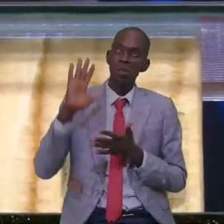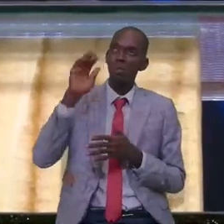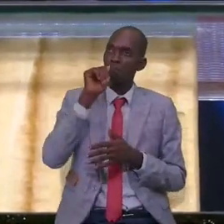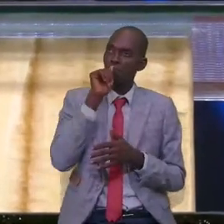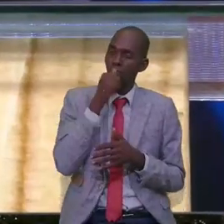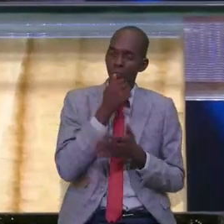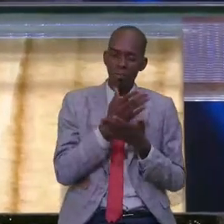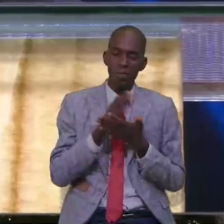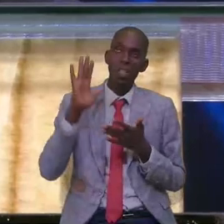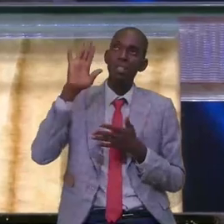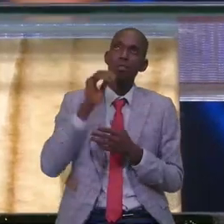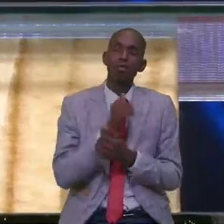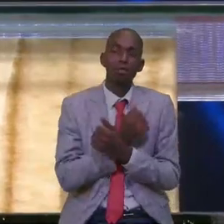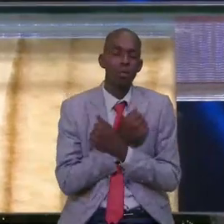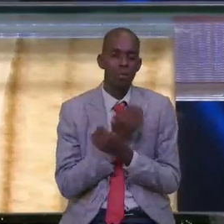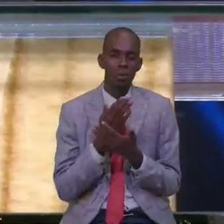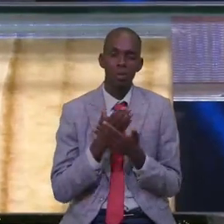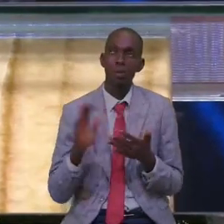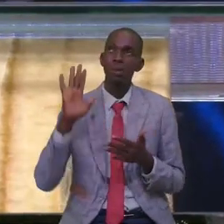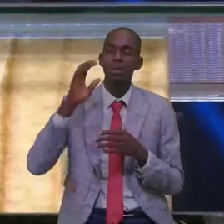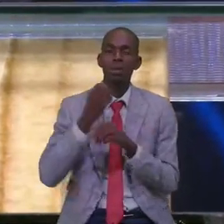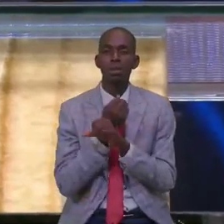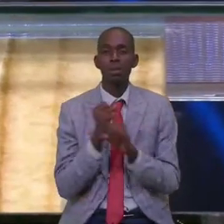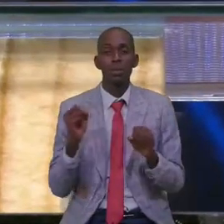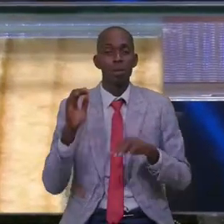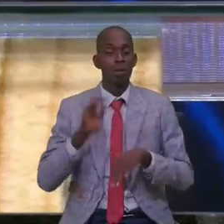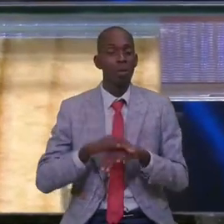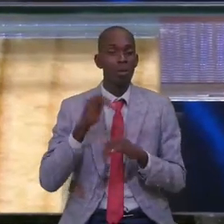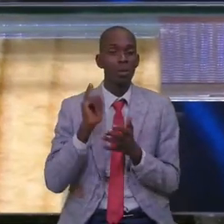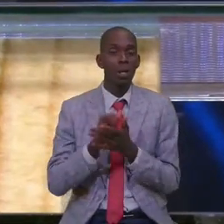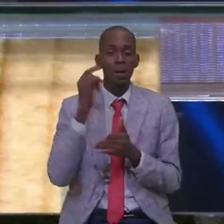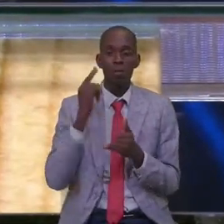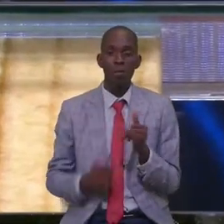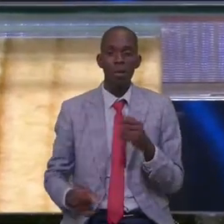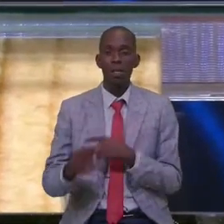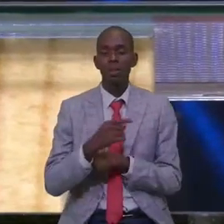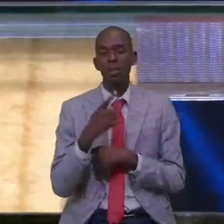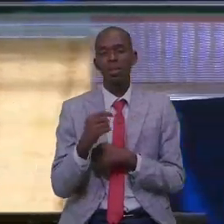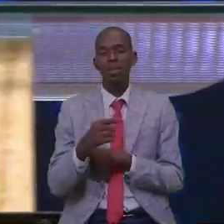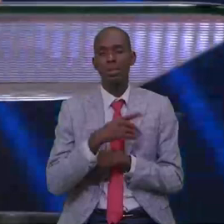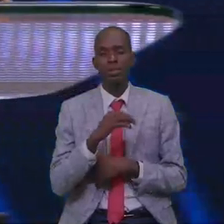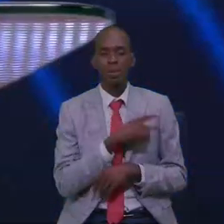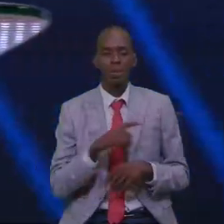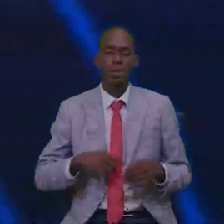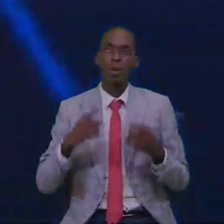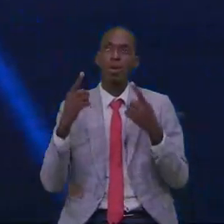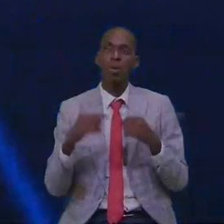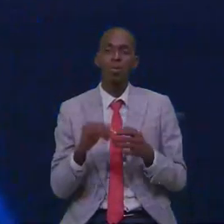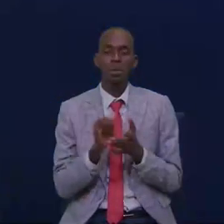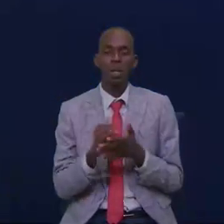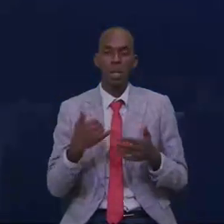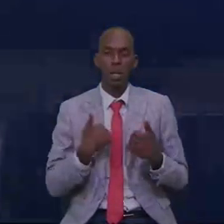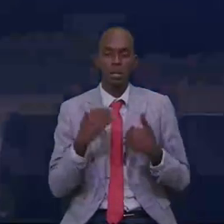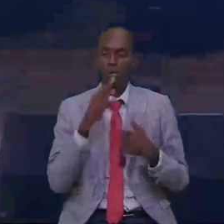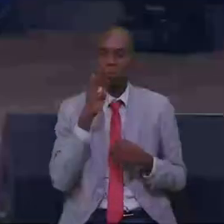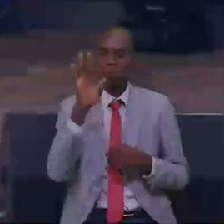auraient rejeté le salut, ce jour final-là, alors le jour qu'il a désigné,